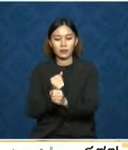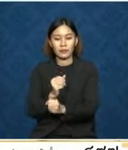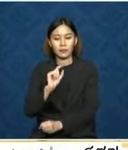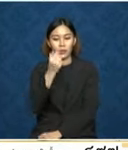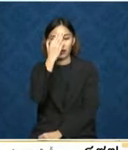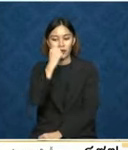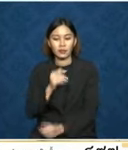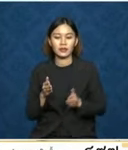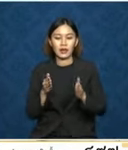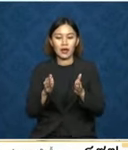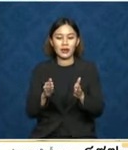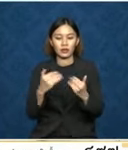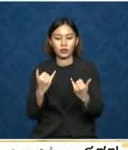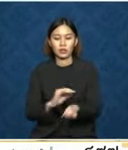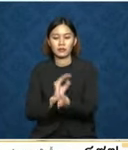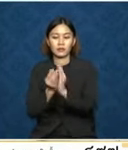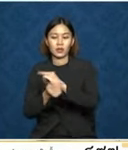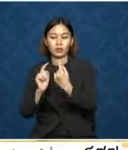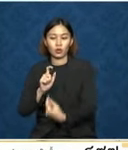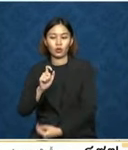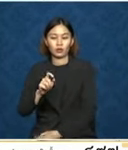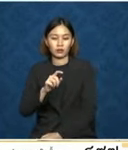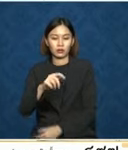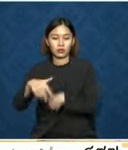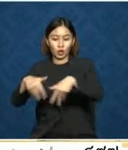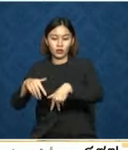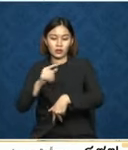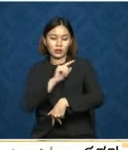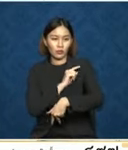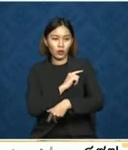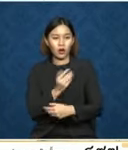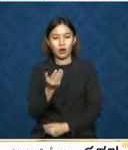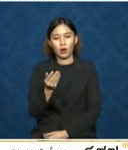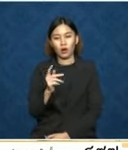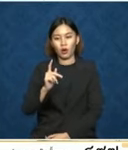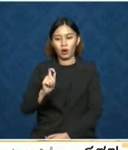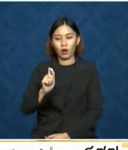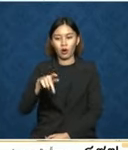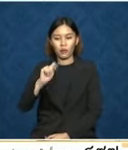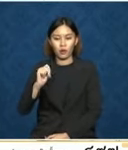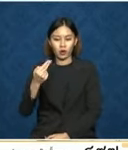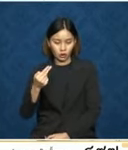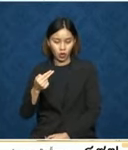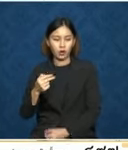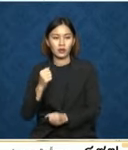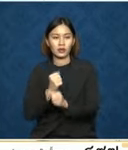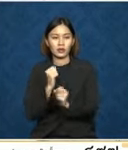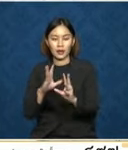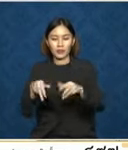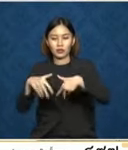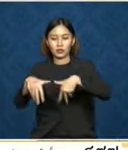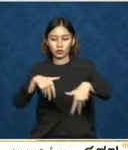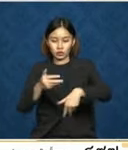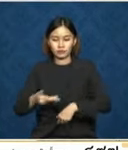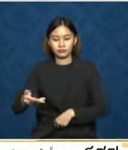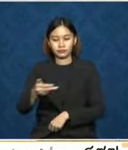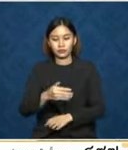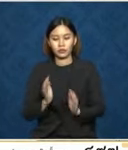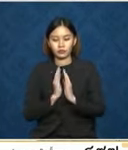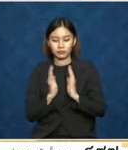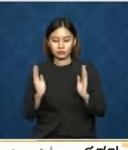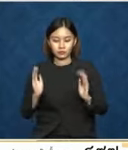ไทยโอนภารกิจให้ท้องถิ่นได้ดำเนินการจึงขอให้ทางกรมการปกครองส่วนท้องถิ่นได้พิจารณาดำเนินการให้พี่น้องชาวจังหวัดราชบุรีด้วยครับขอบคุณท่าน